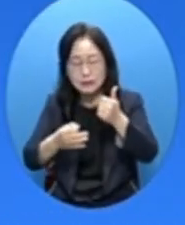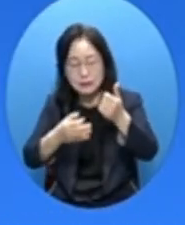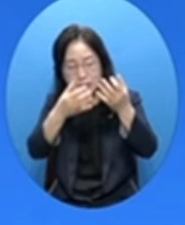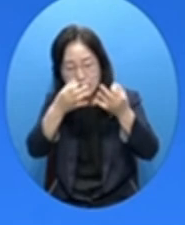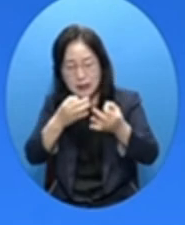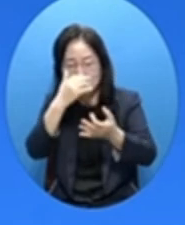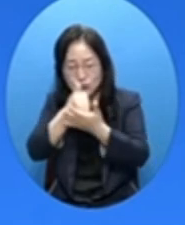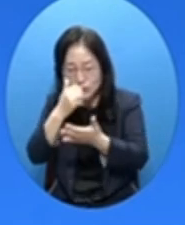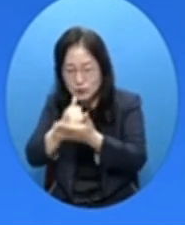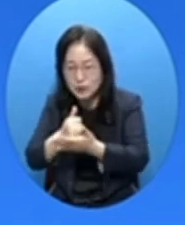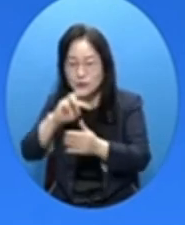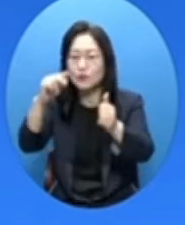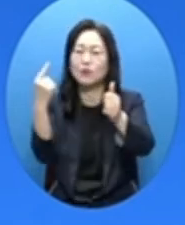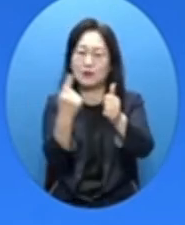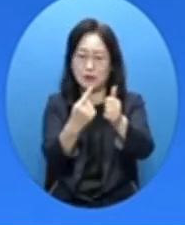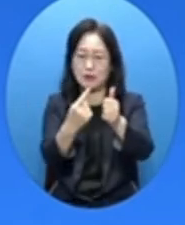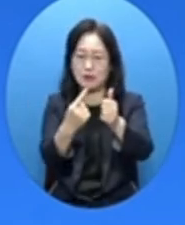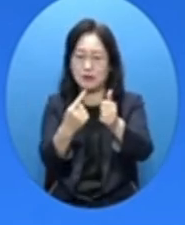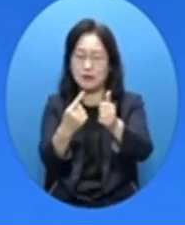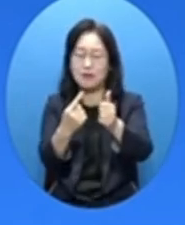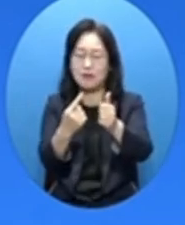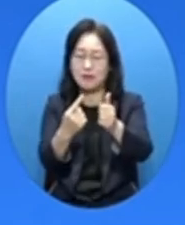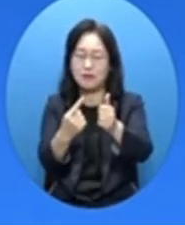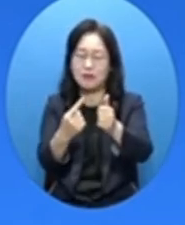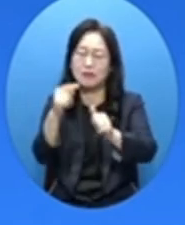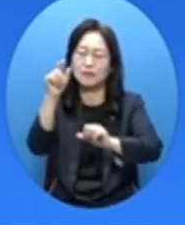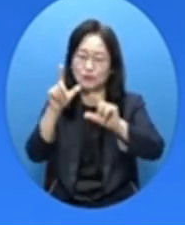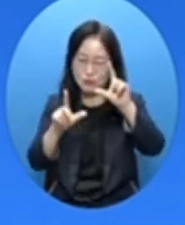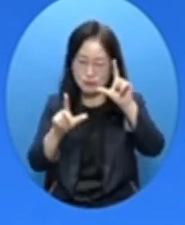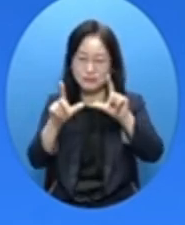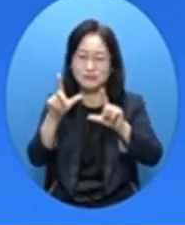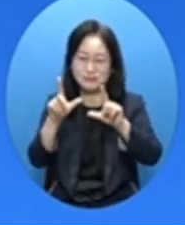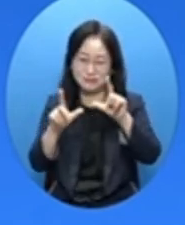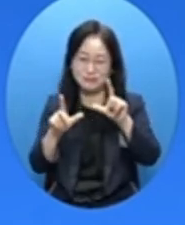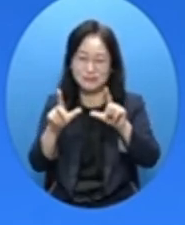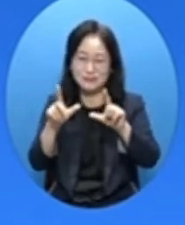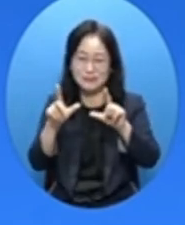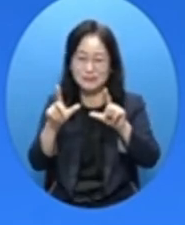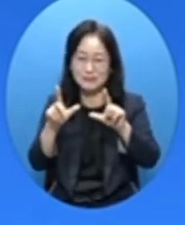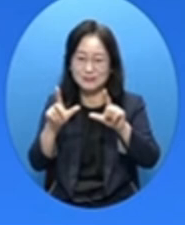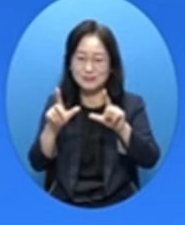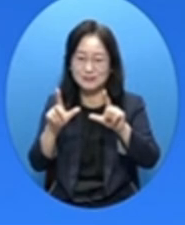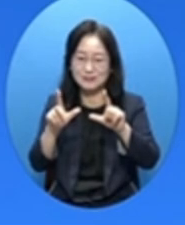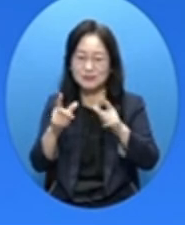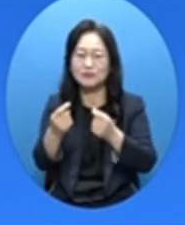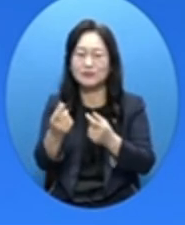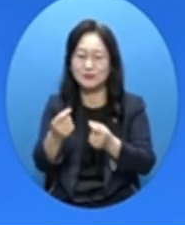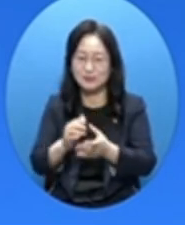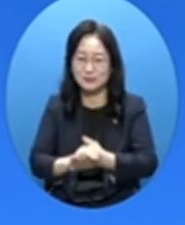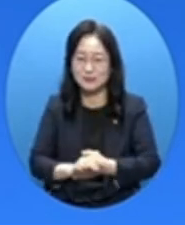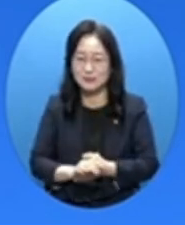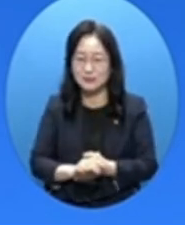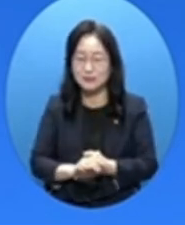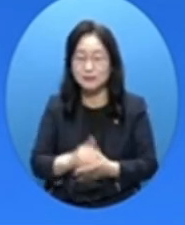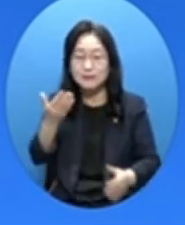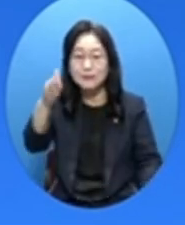다시 아버지께로 돌아가는 그러한 삶을 살게 된 것입니다